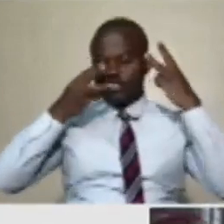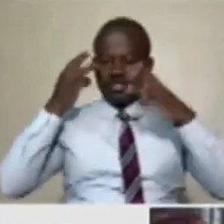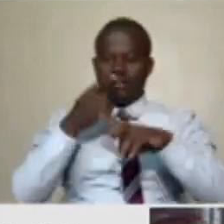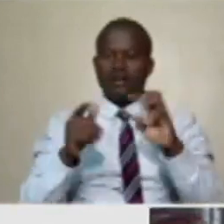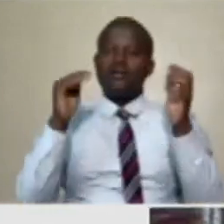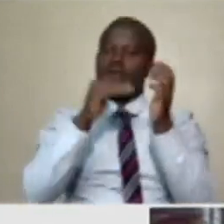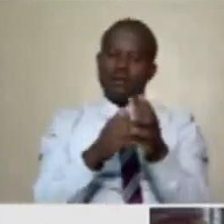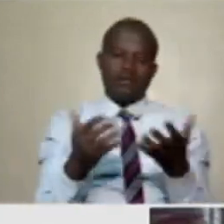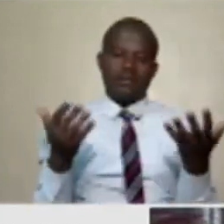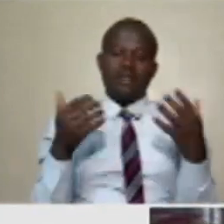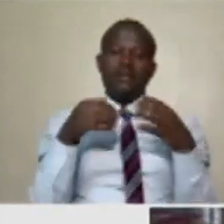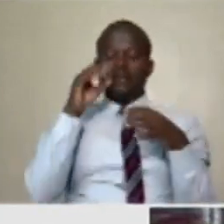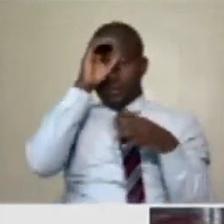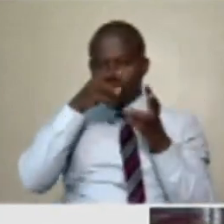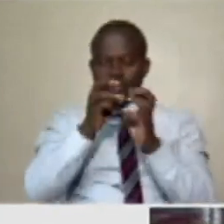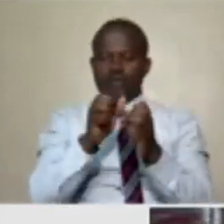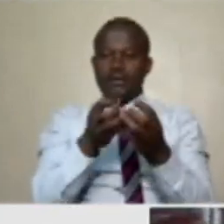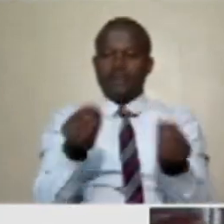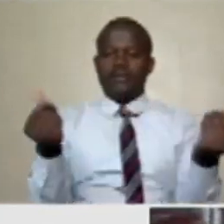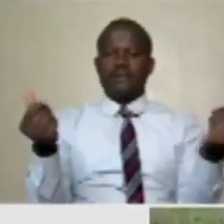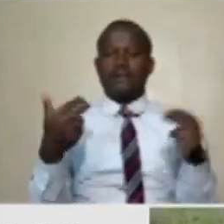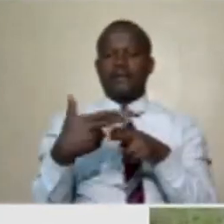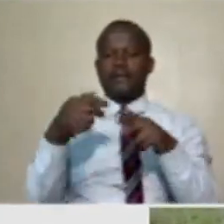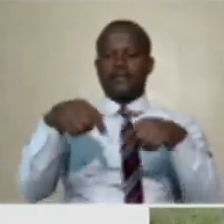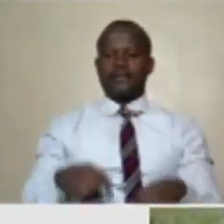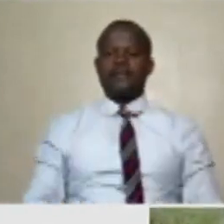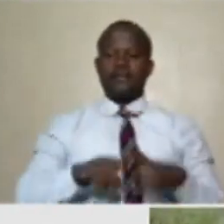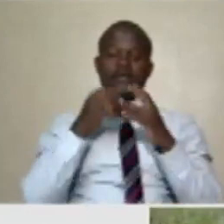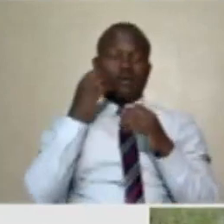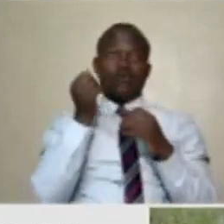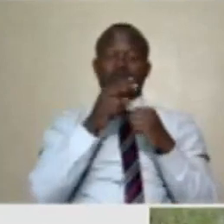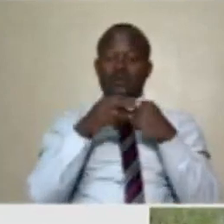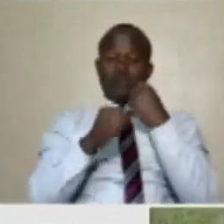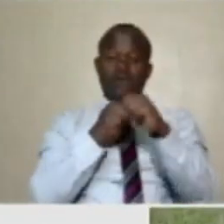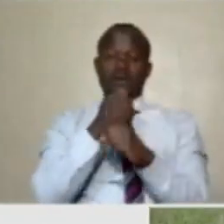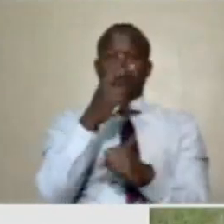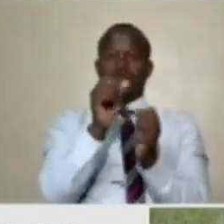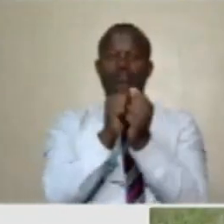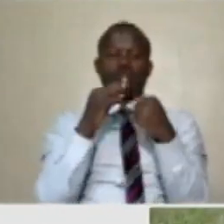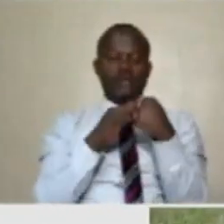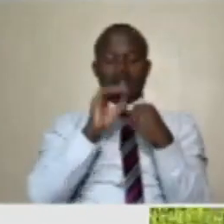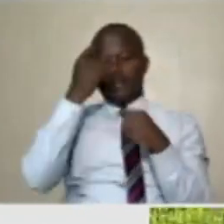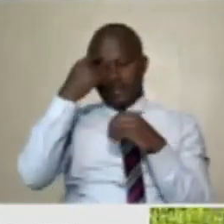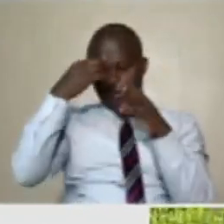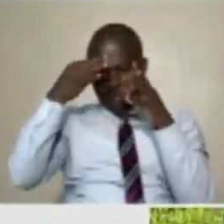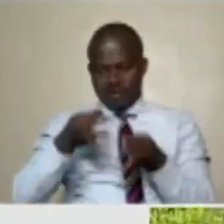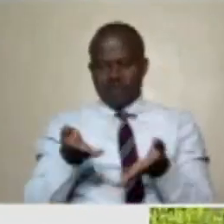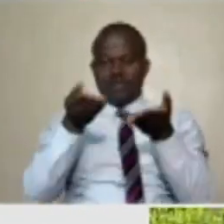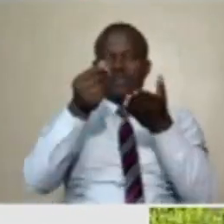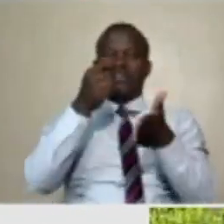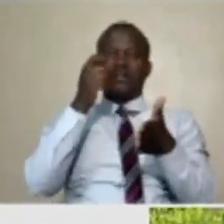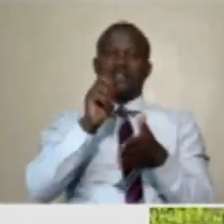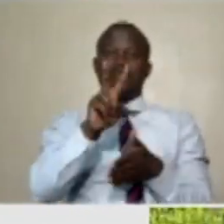ariko umuti uri gushakishwa kandi uzaboneka vuba ahangaha. Guhera muri Nyakanga 2018 leta yafashe icyemezo cyo kuzamura ikigero cy'amafaranga ya